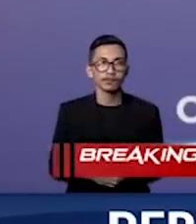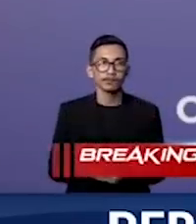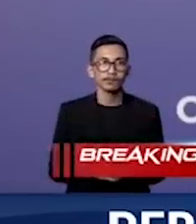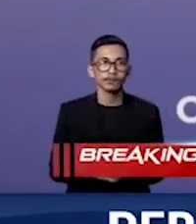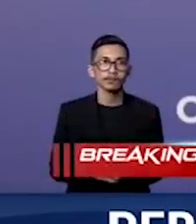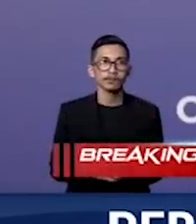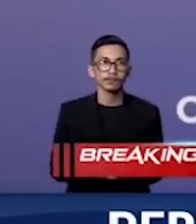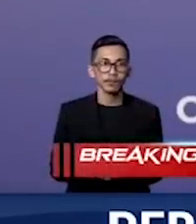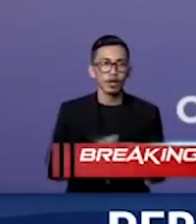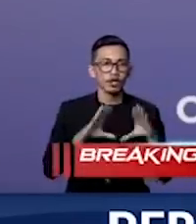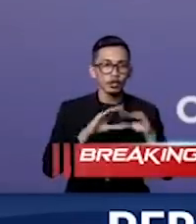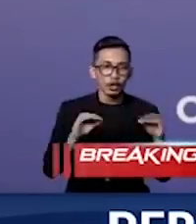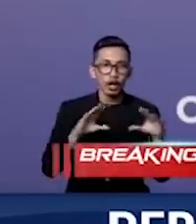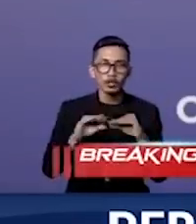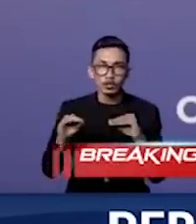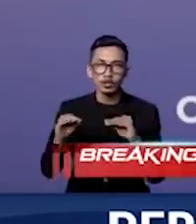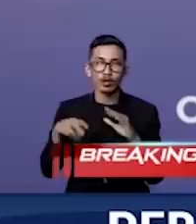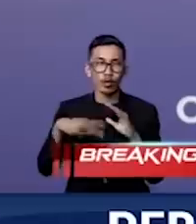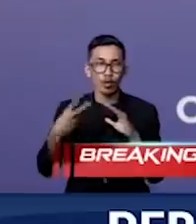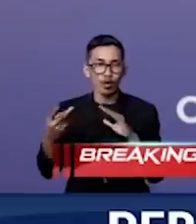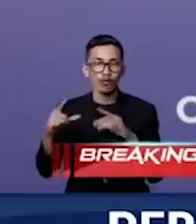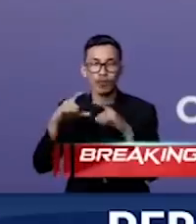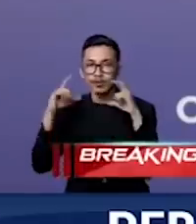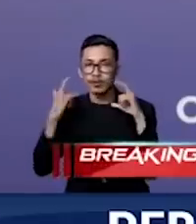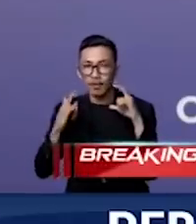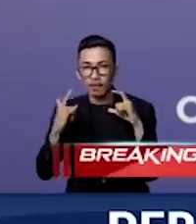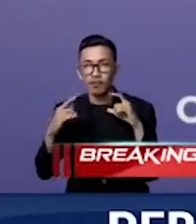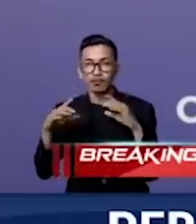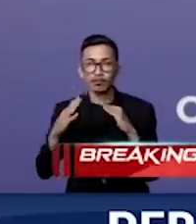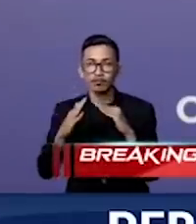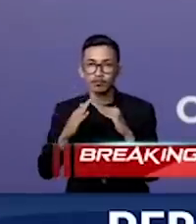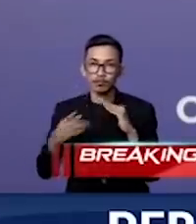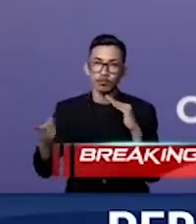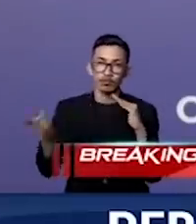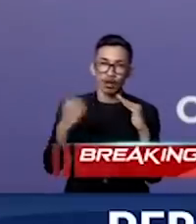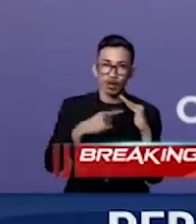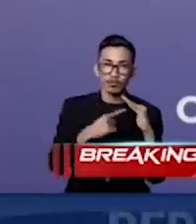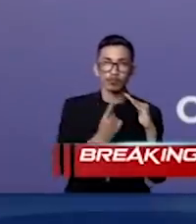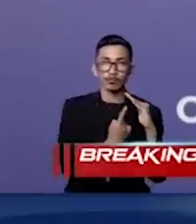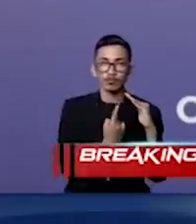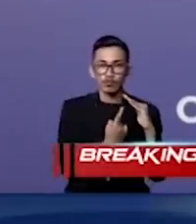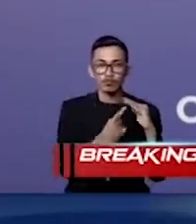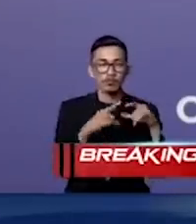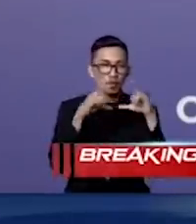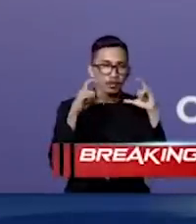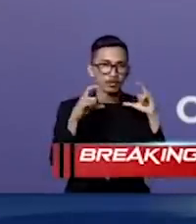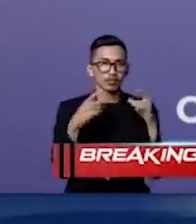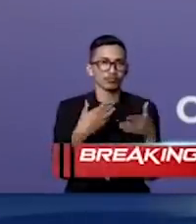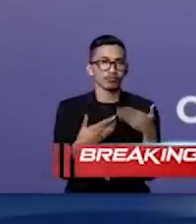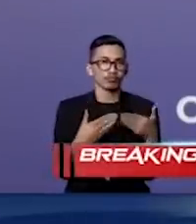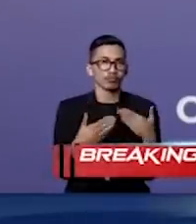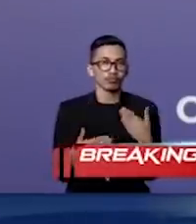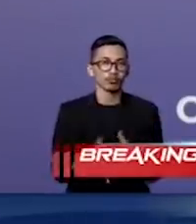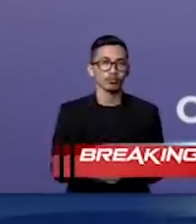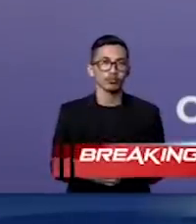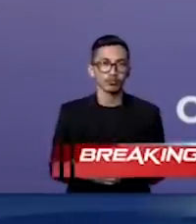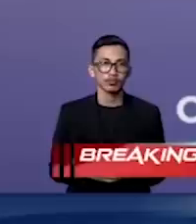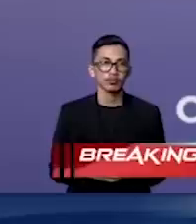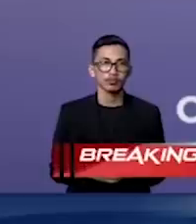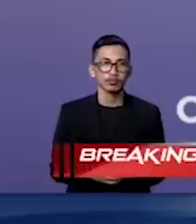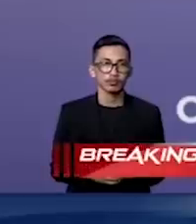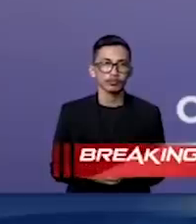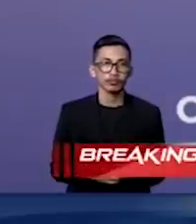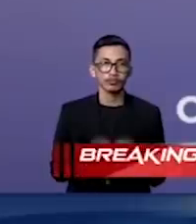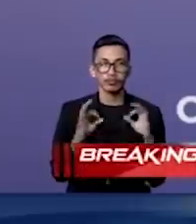Kita berada diluar rumah Hai ini cara yang bisa kita lakukan dan kita pasti bisa melakukan ini dengan baik terima